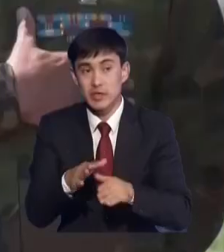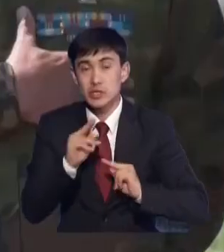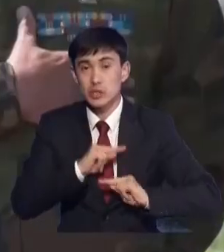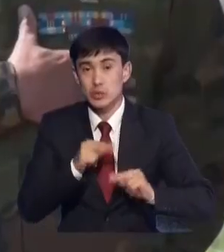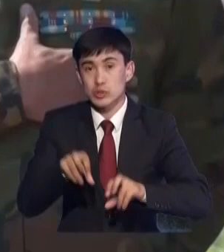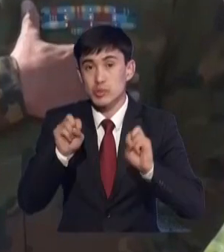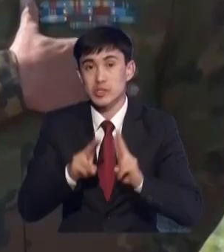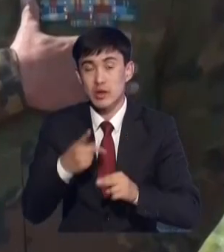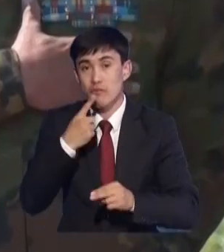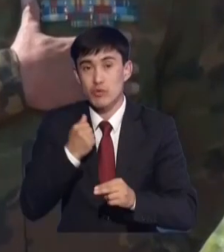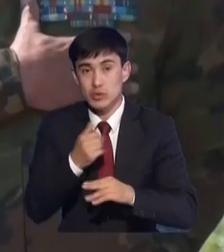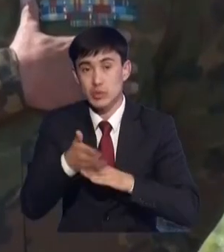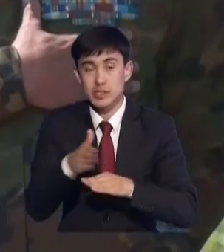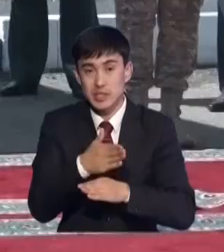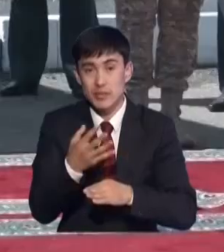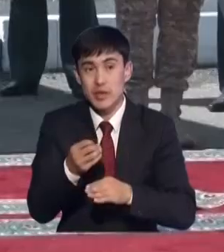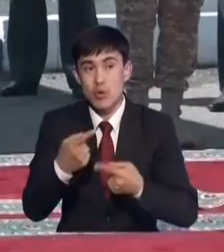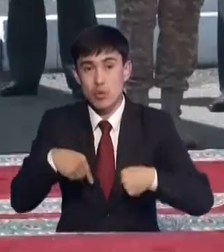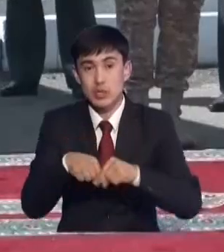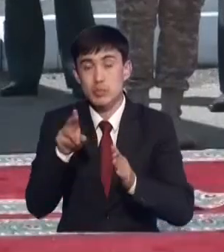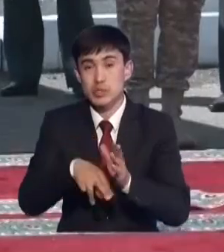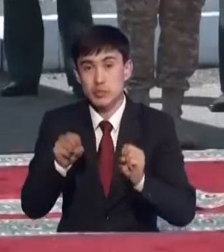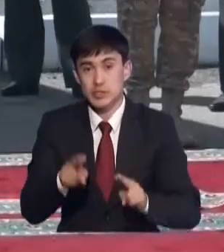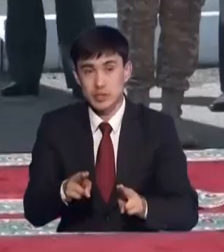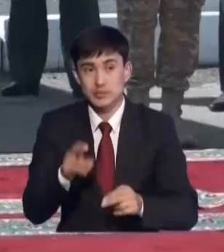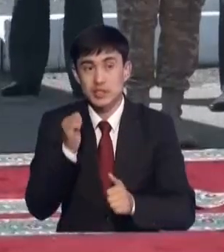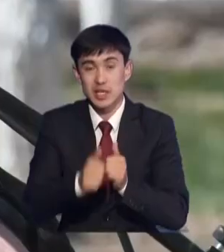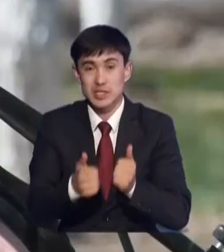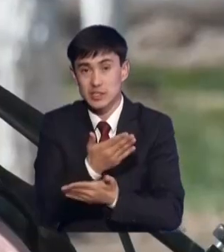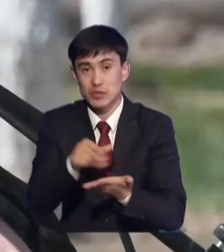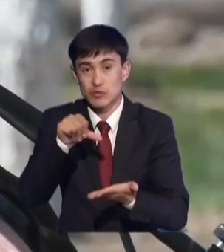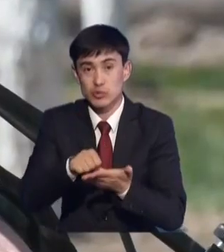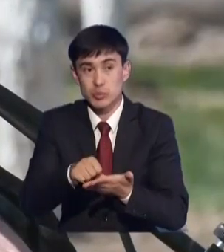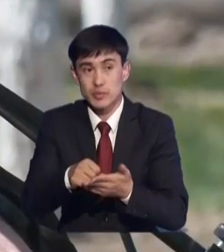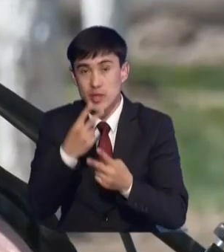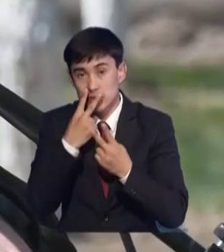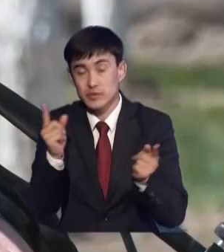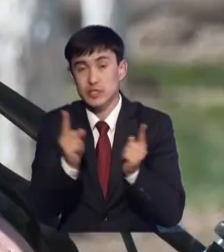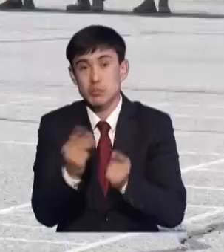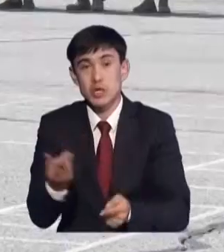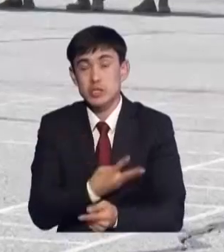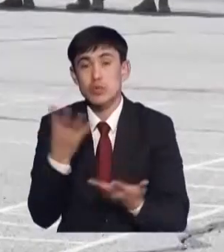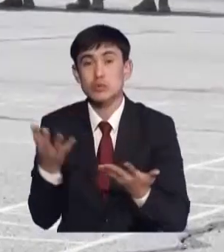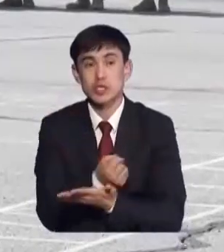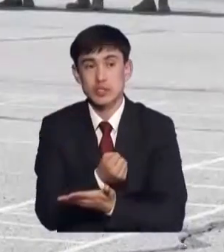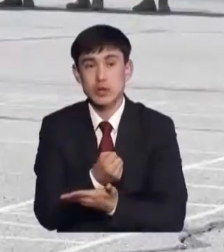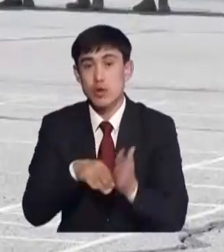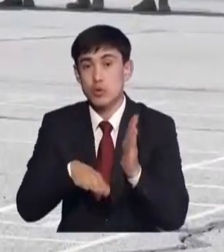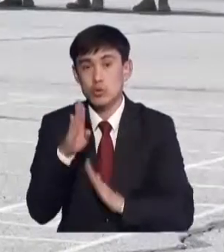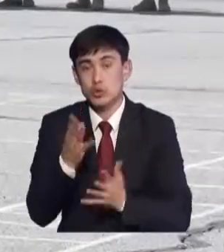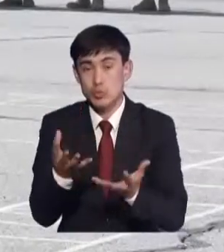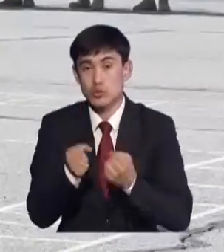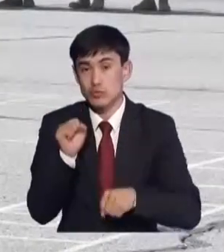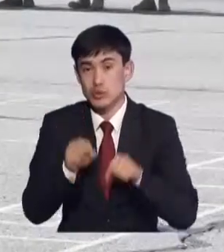сотрудники специальных воинских подразделений и органов безопасности. Каждый из них выступил с речью и пожелал курсантам удачи. Ведь лучшие